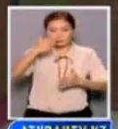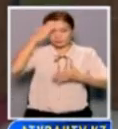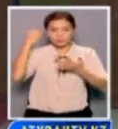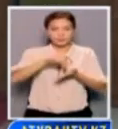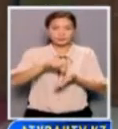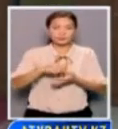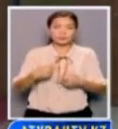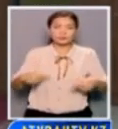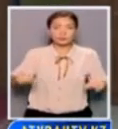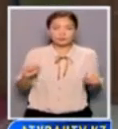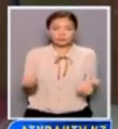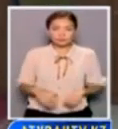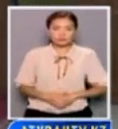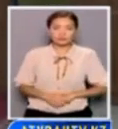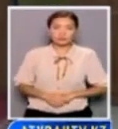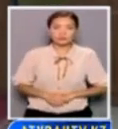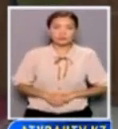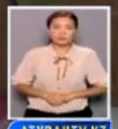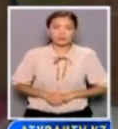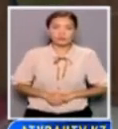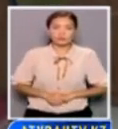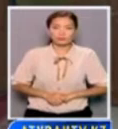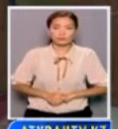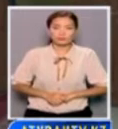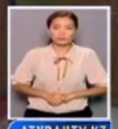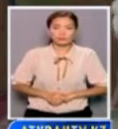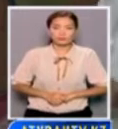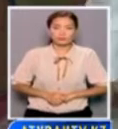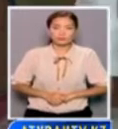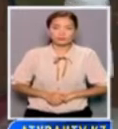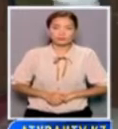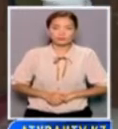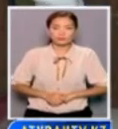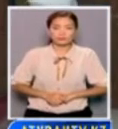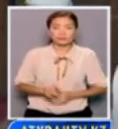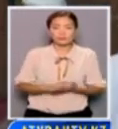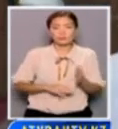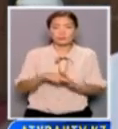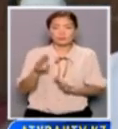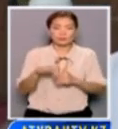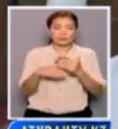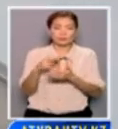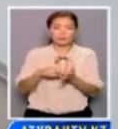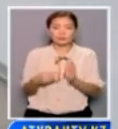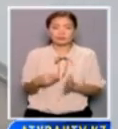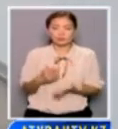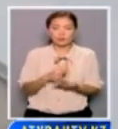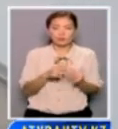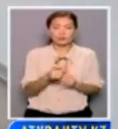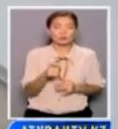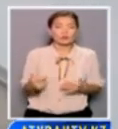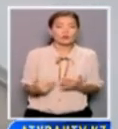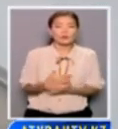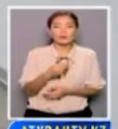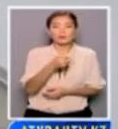қатысуы жалпы мәдениетті осы жерде жандандырып, ары қарай жақсы белестерге шығару біздің жоспарларымыз бар. Ауыл тұрғындары су